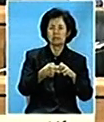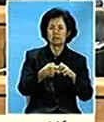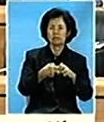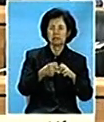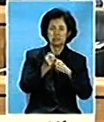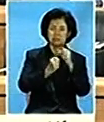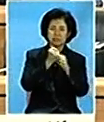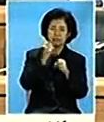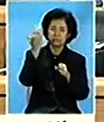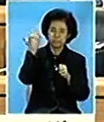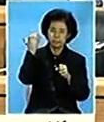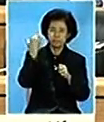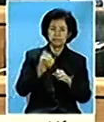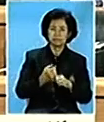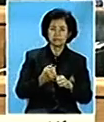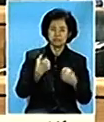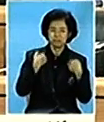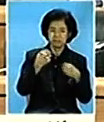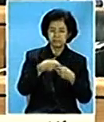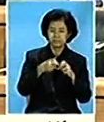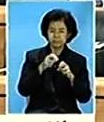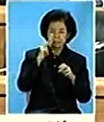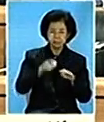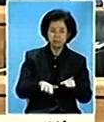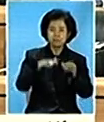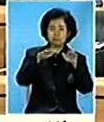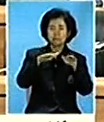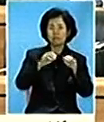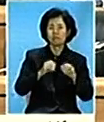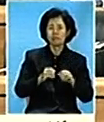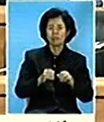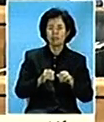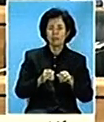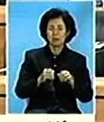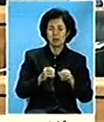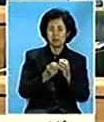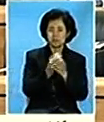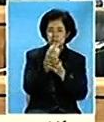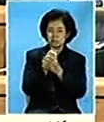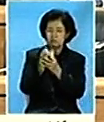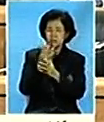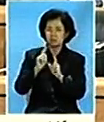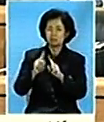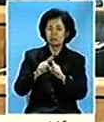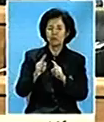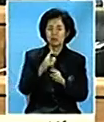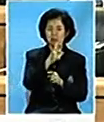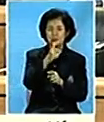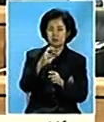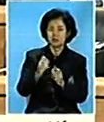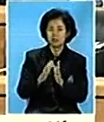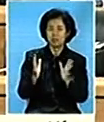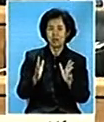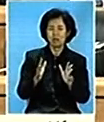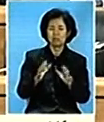เมื่อปีที่แล้วนะครับเกิดน้ำท่วมเนี่ยทำให้พืชพันธุ์ทายาหารเสียหายมากมายไ